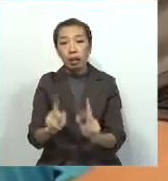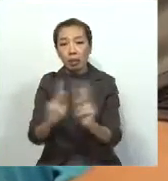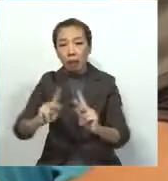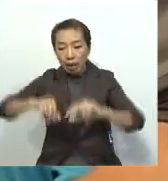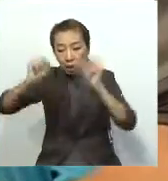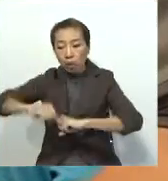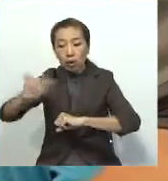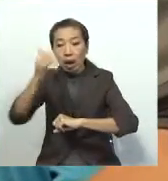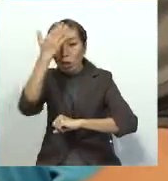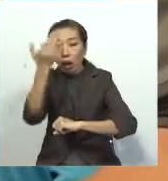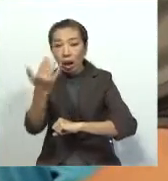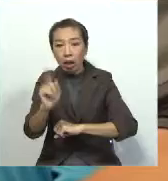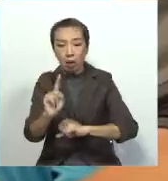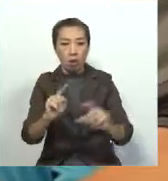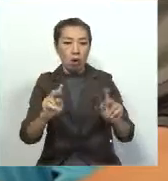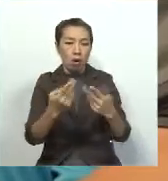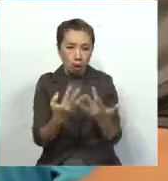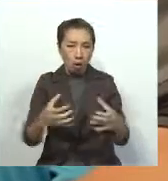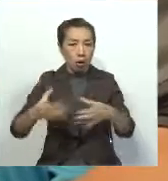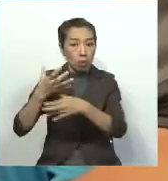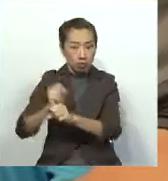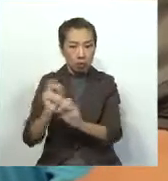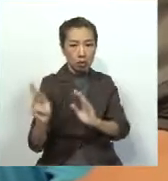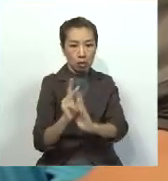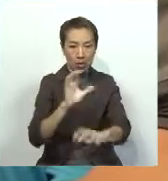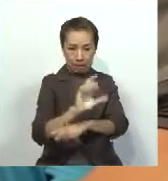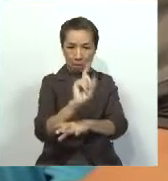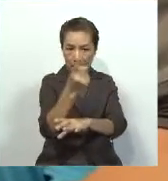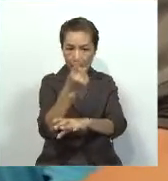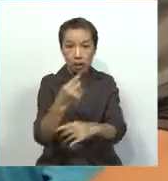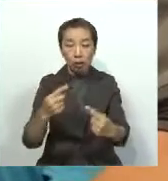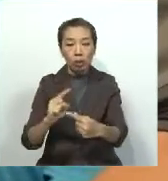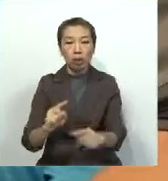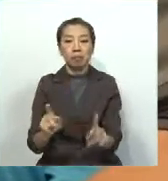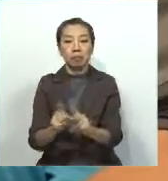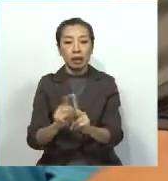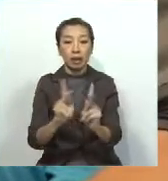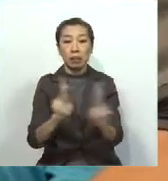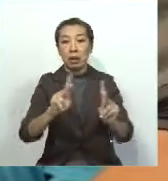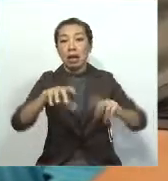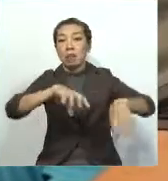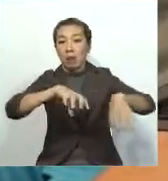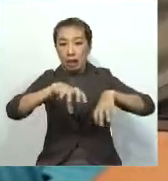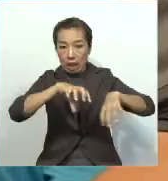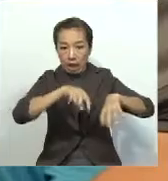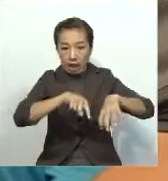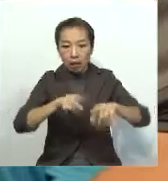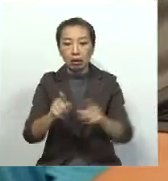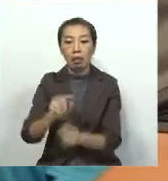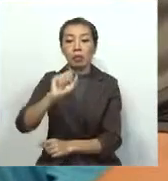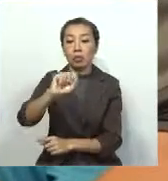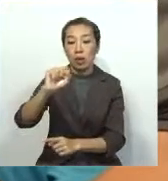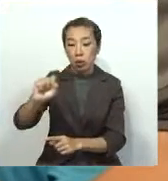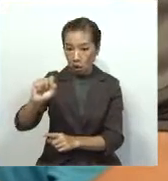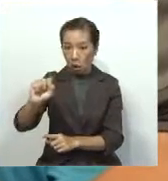รอข้อบังคับใหม่ของพรรคซึ่งกำหนดให้จะต้องมีองค์ประชุมร่วมระหว่างคณะกรรมการบริหารพรรคกับว่าที่ส.